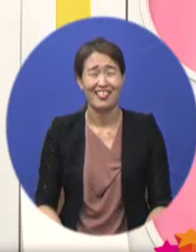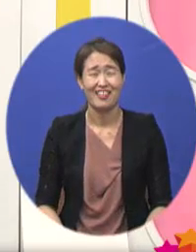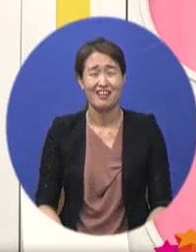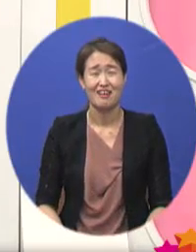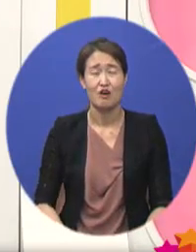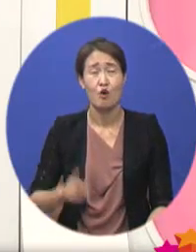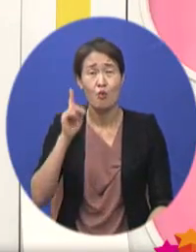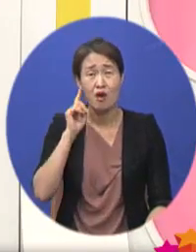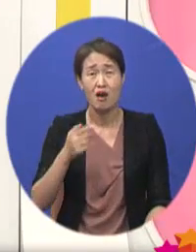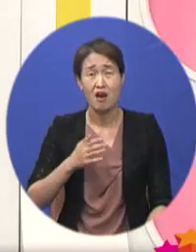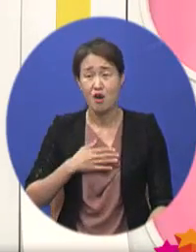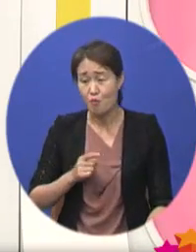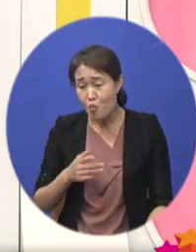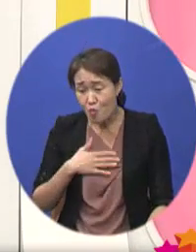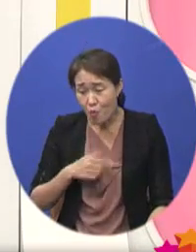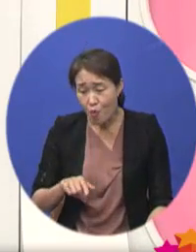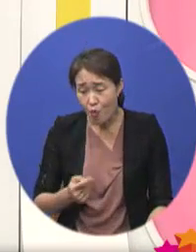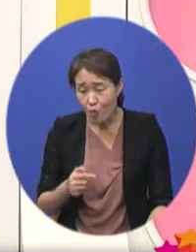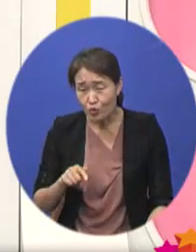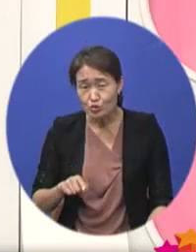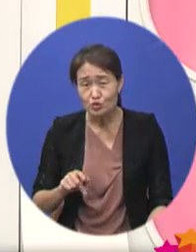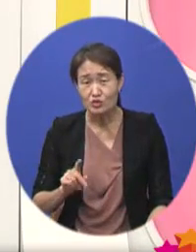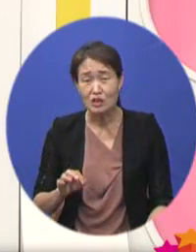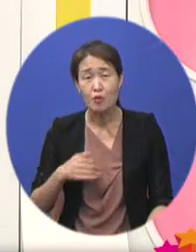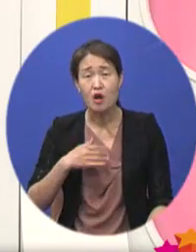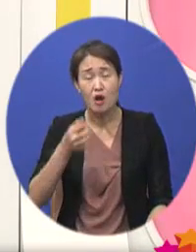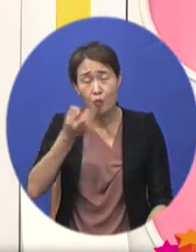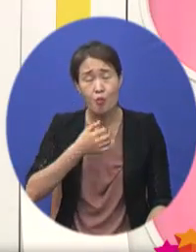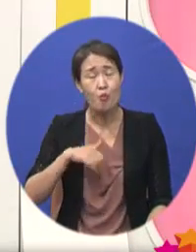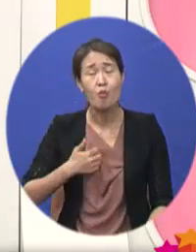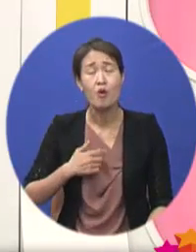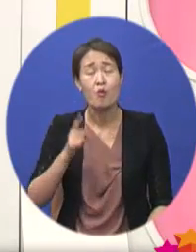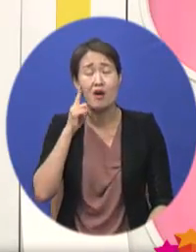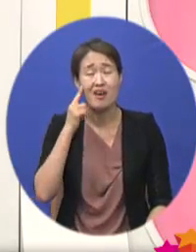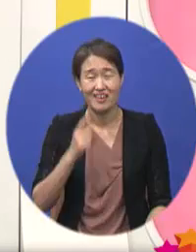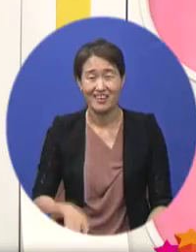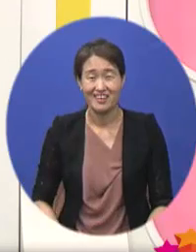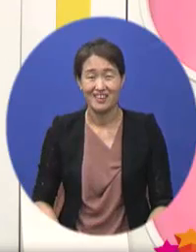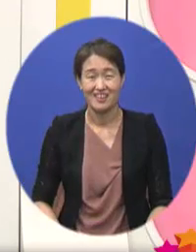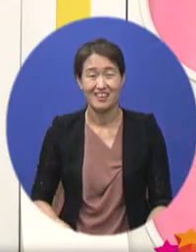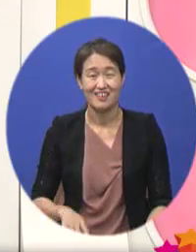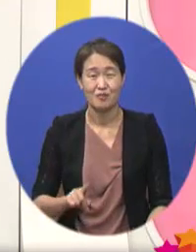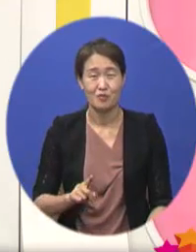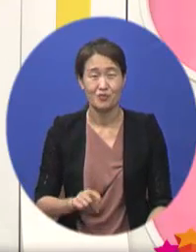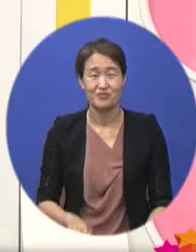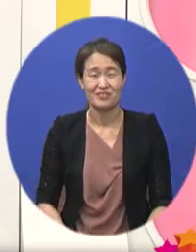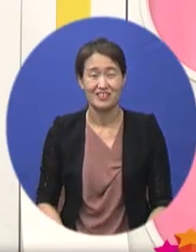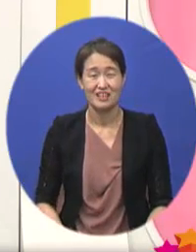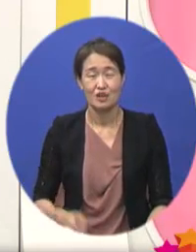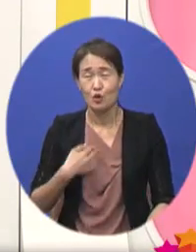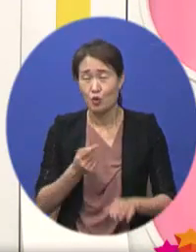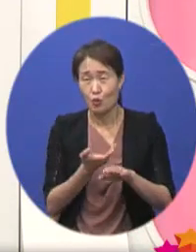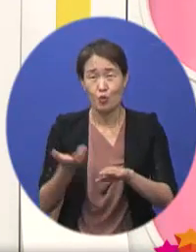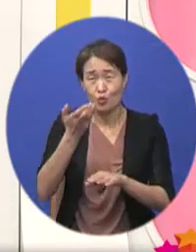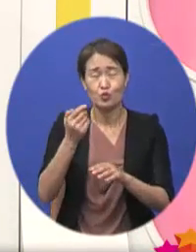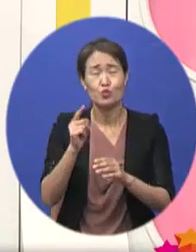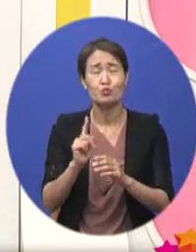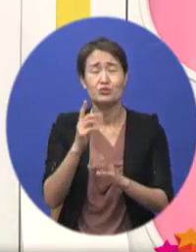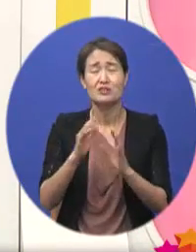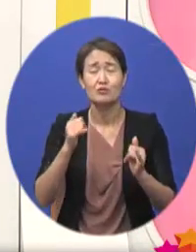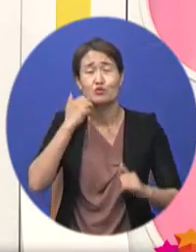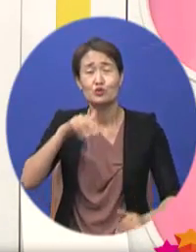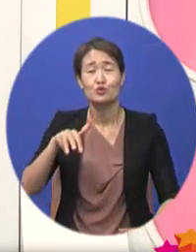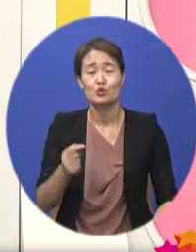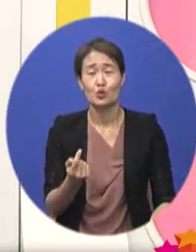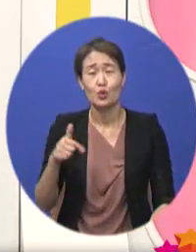아니 고추장을 몰라보고 막 그래 이제. 고추장보다 예. 높은 사람 있잖아요. 네. 아니요. 누구예요? 추장. 초고추장. 초고추장. 맞아.